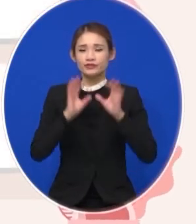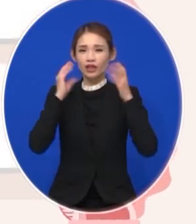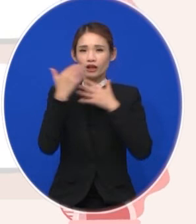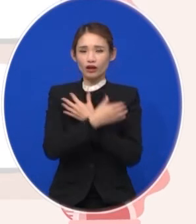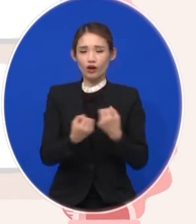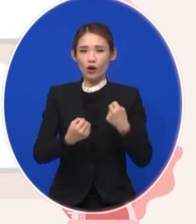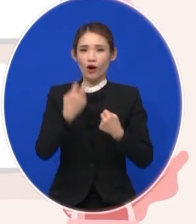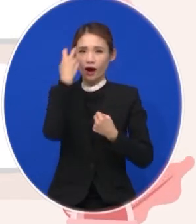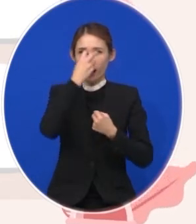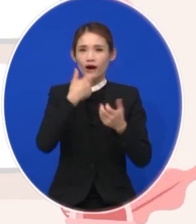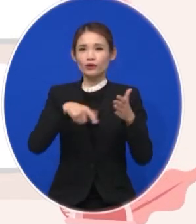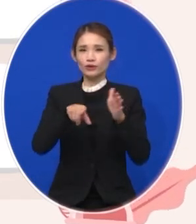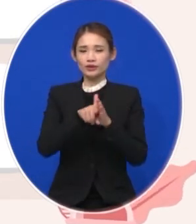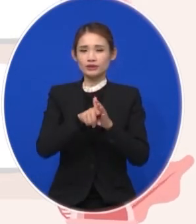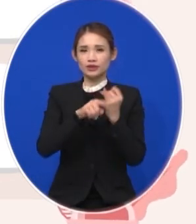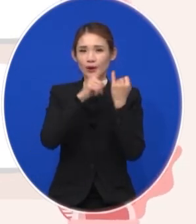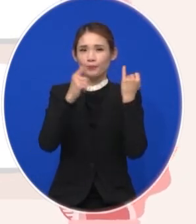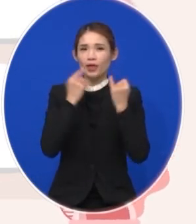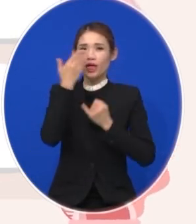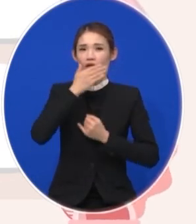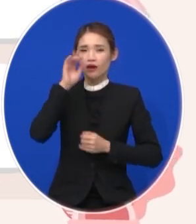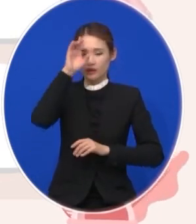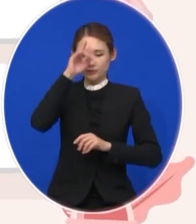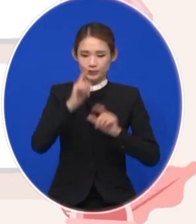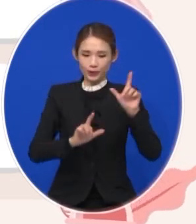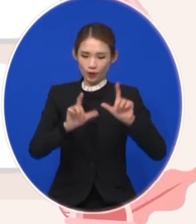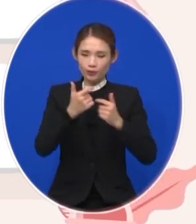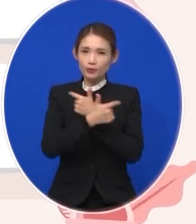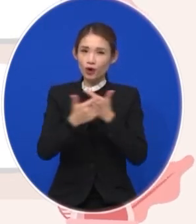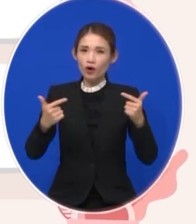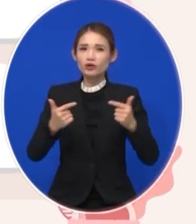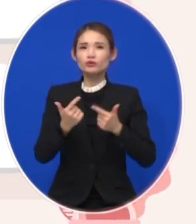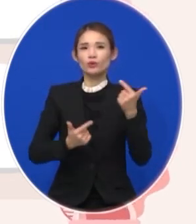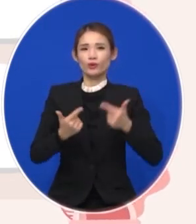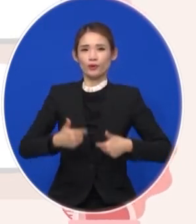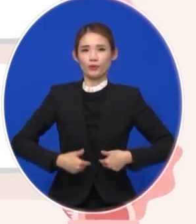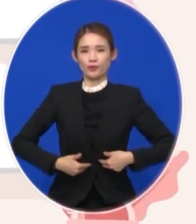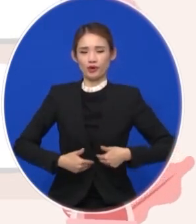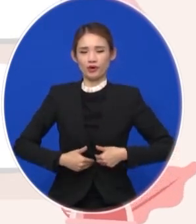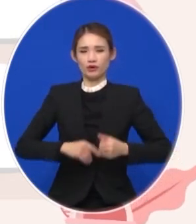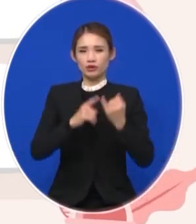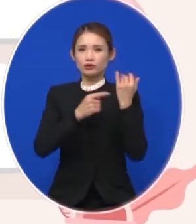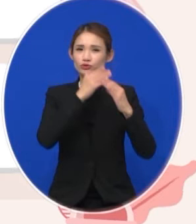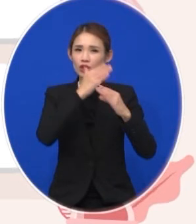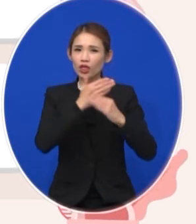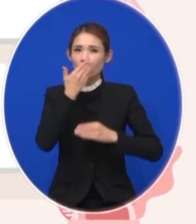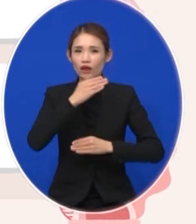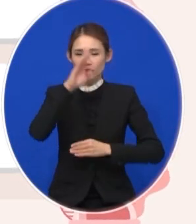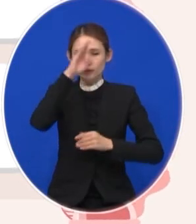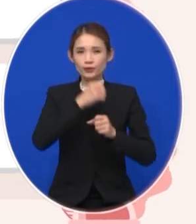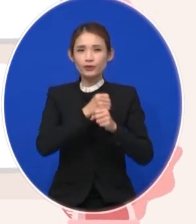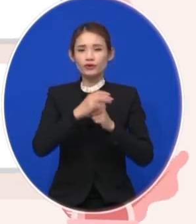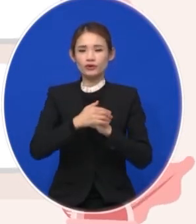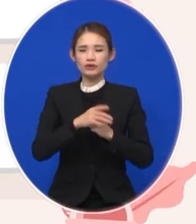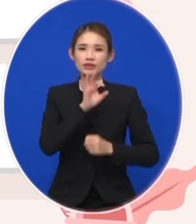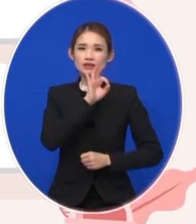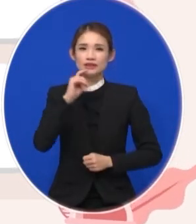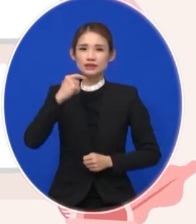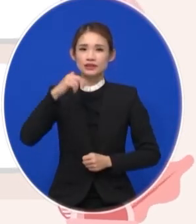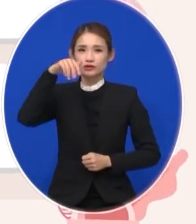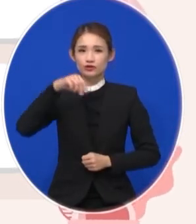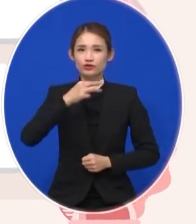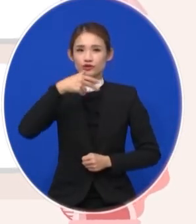태아의 건강을 위해 산모의 혈당 조절이 중요합니다. 임신 중 혈당 조절은 인슐린으로 하는 게